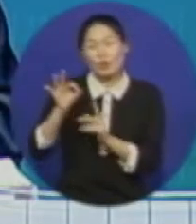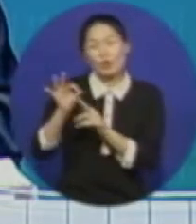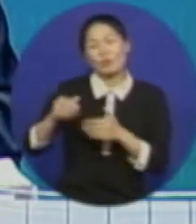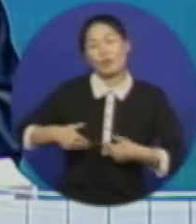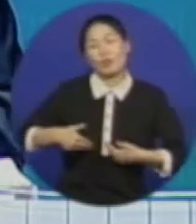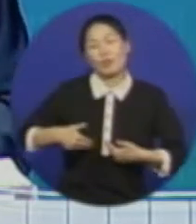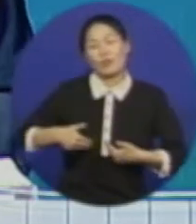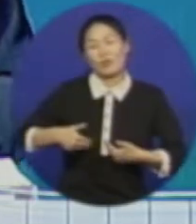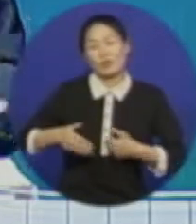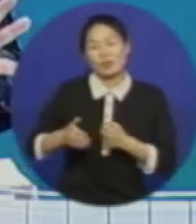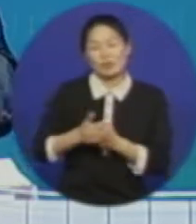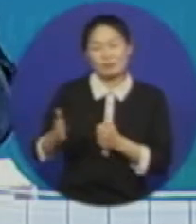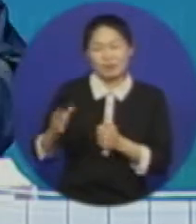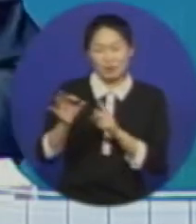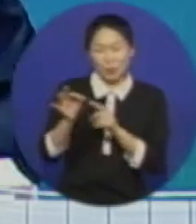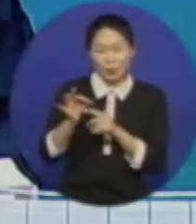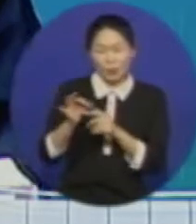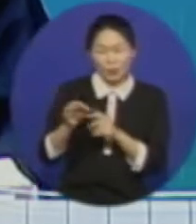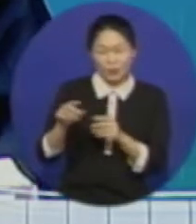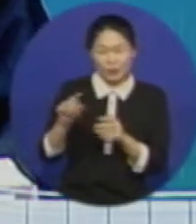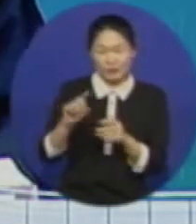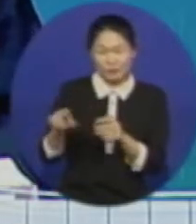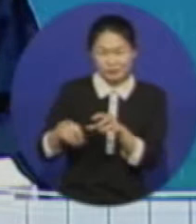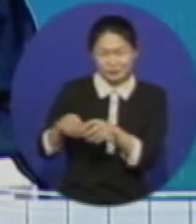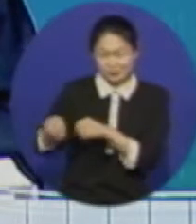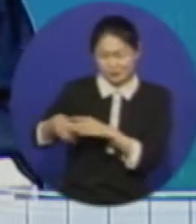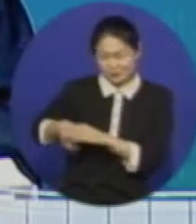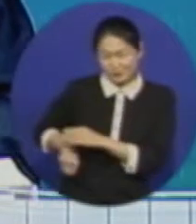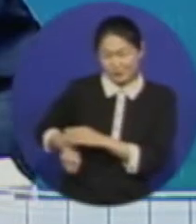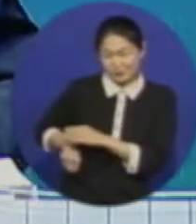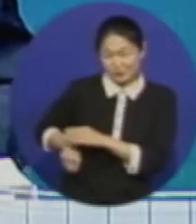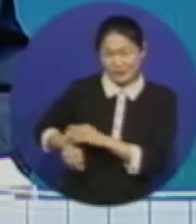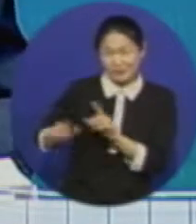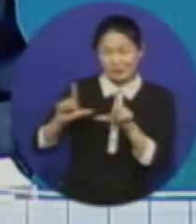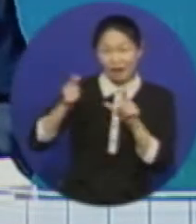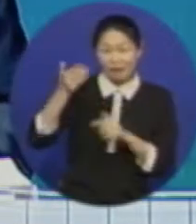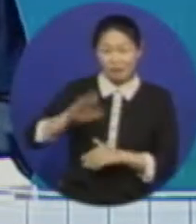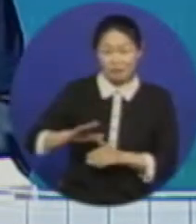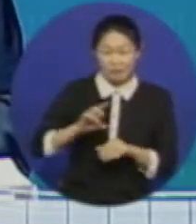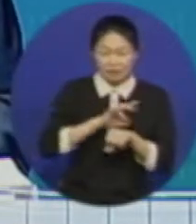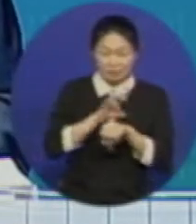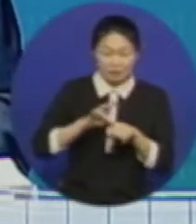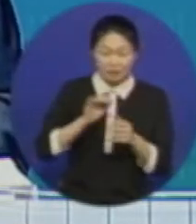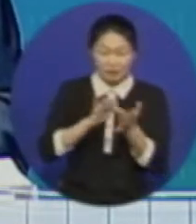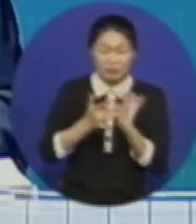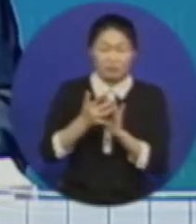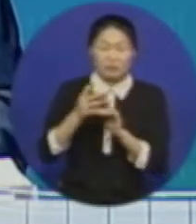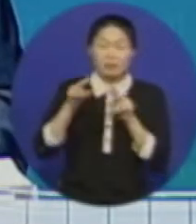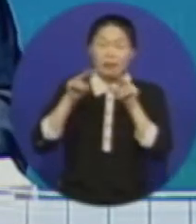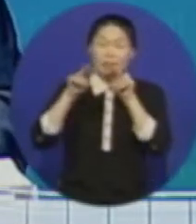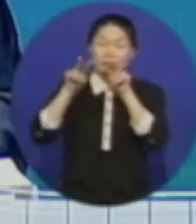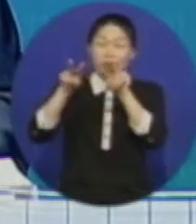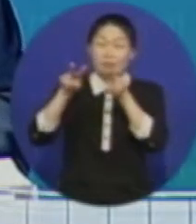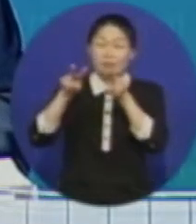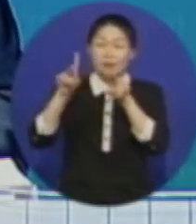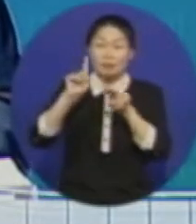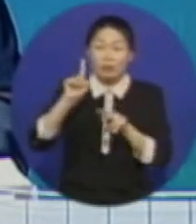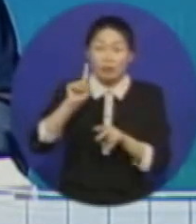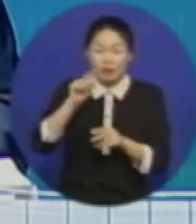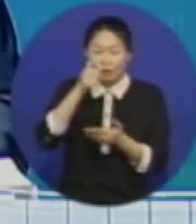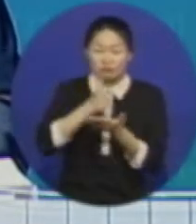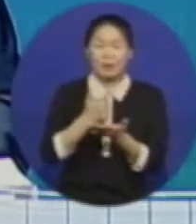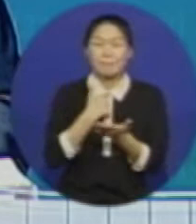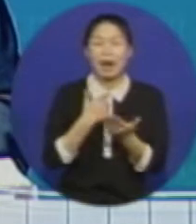들은 그래서 돈을 이렇게 저렇게 모으고 살았는데 24시간 예수님을 바라 보다 보니까 죄의 지울 일이